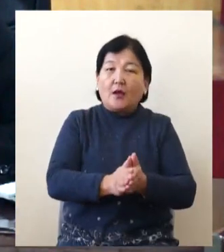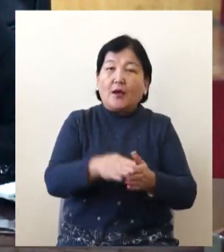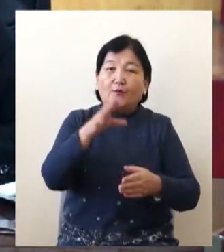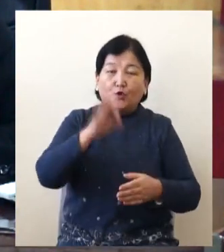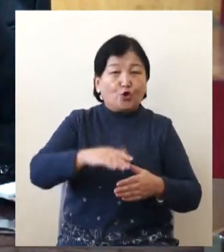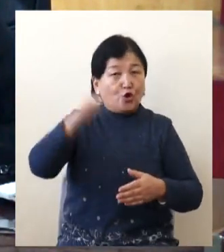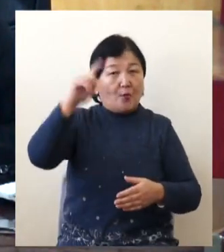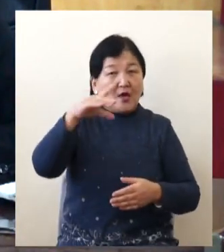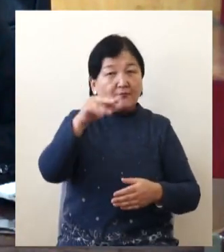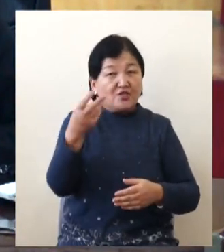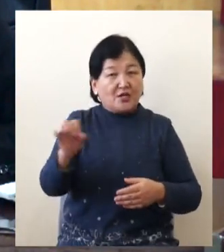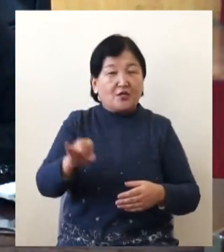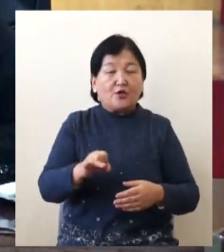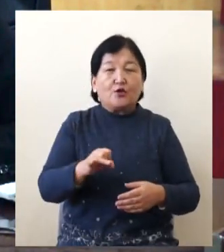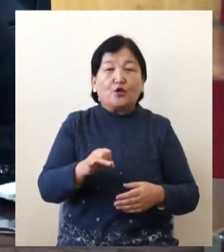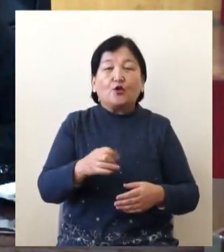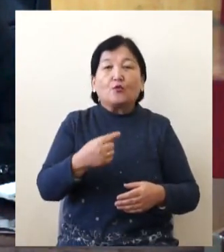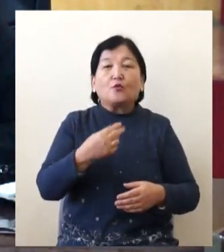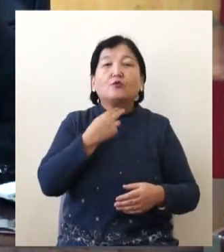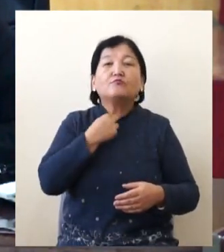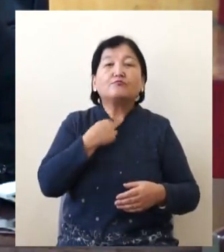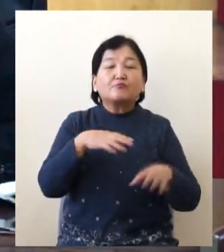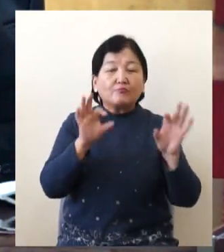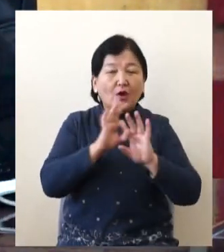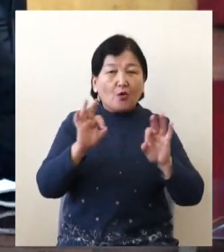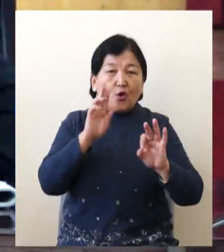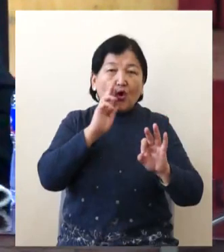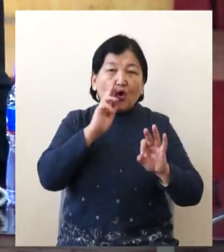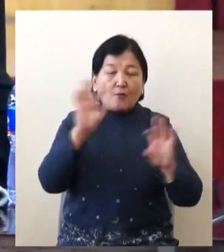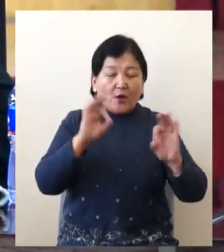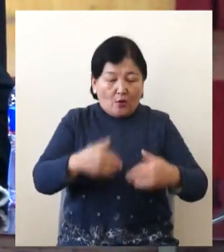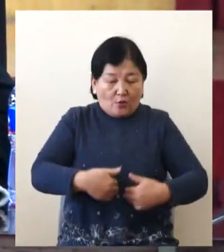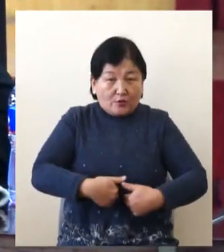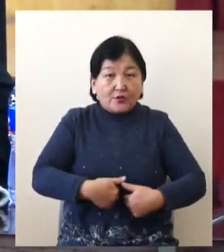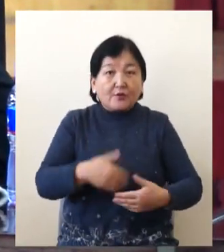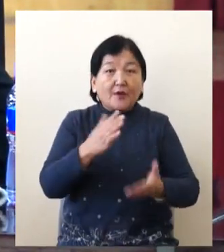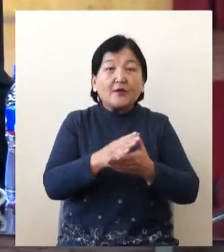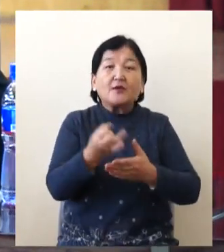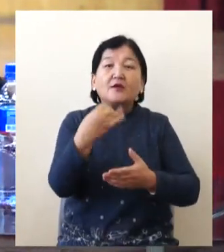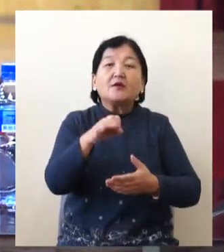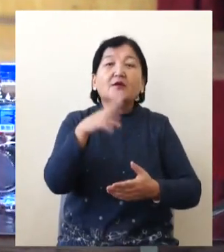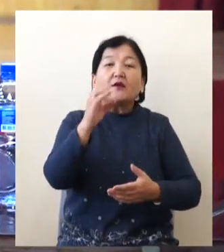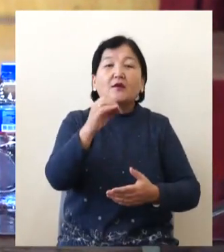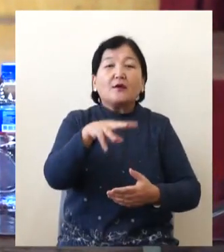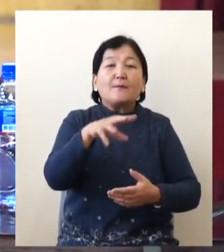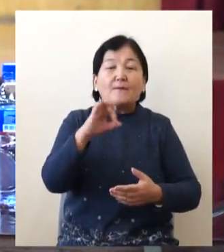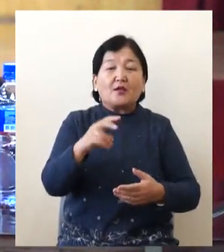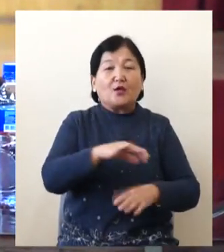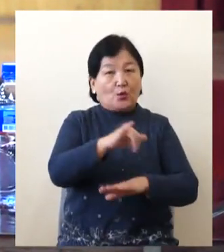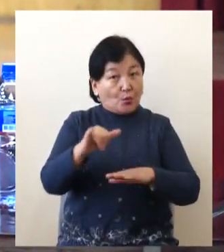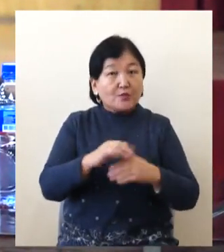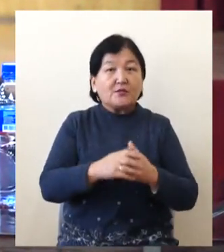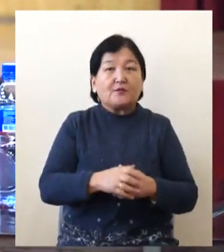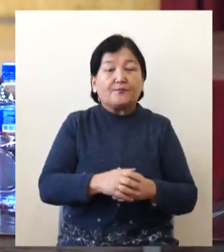том хэмжээний өлсгөлөн явагд. Энэ бол хоёр Йемени хоорондох дайнаас болоо. Энийг одоо